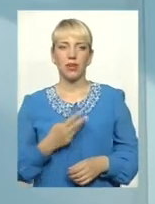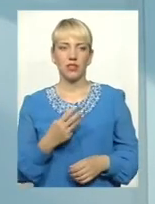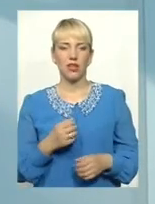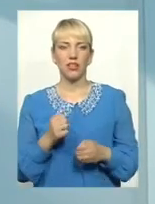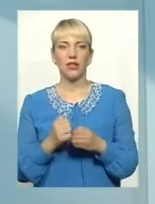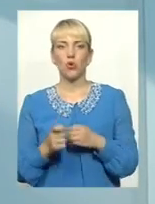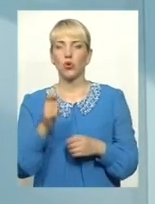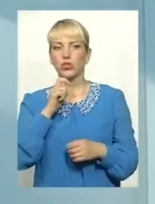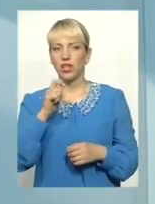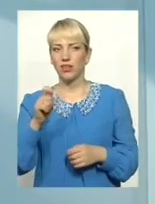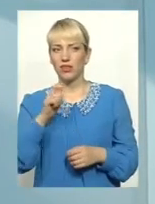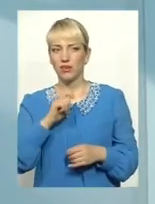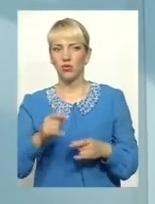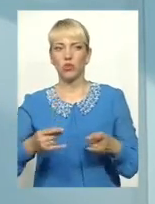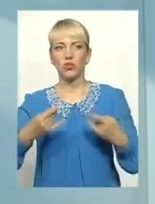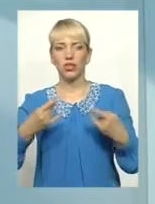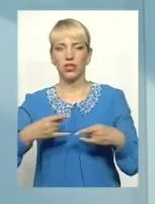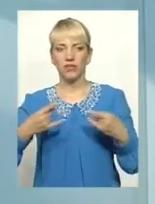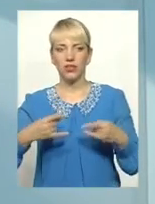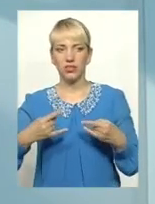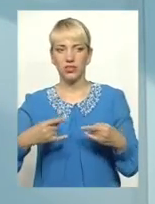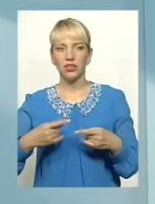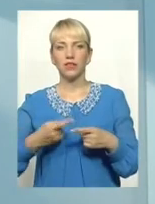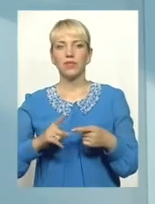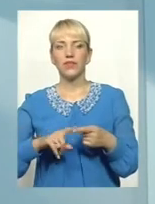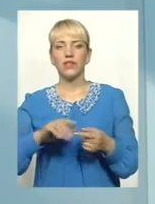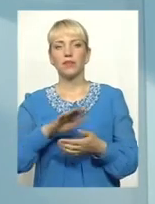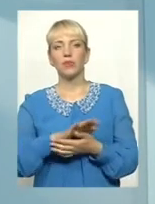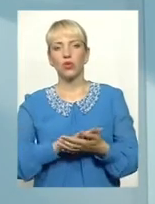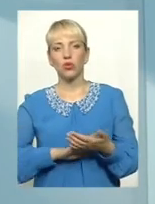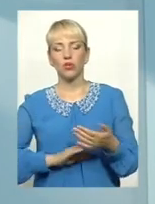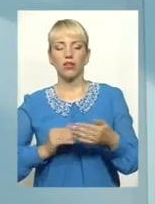інтерв'ю телевізійне, от це якби продовження,